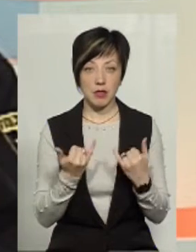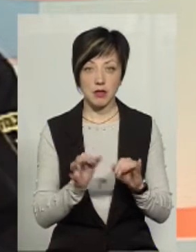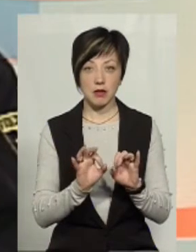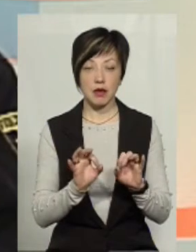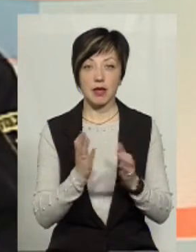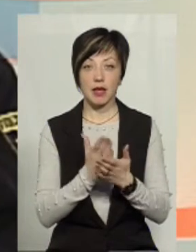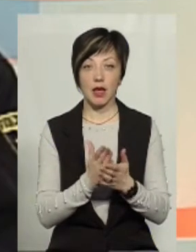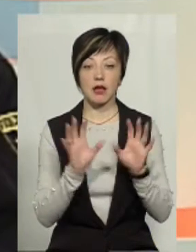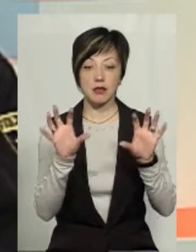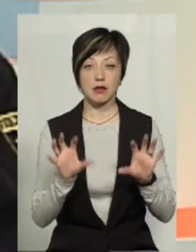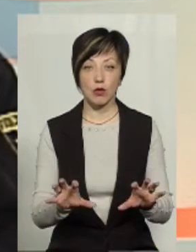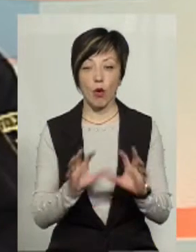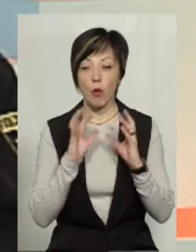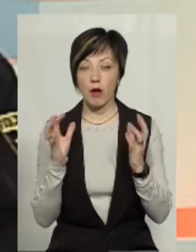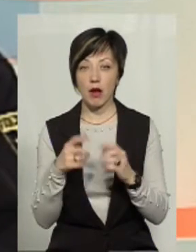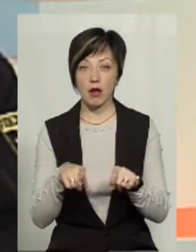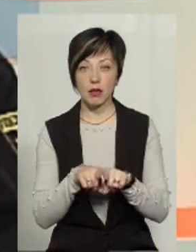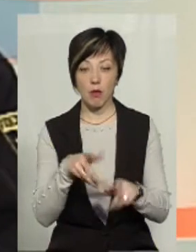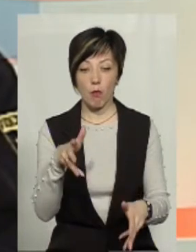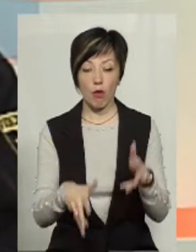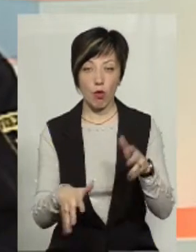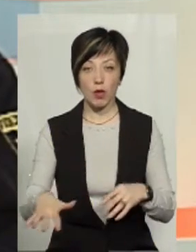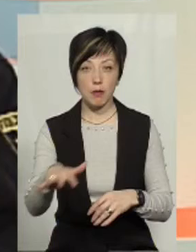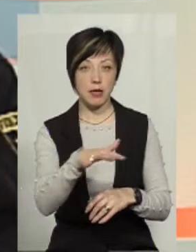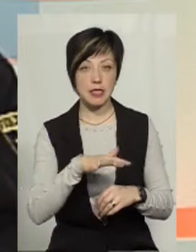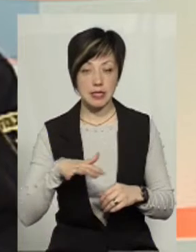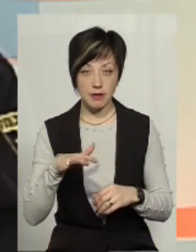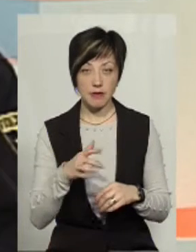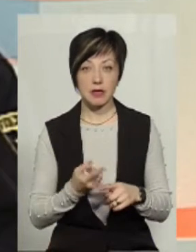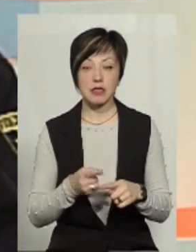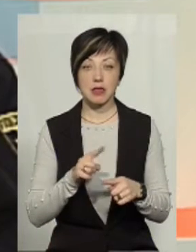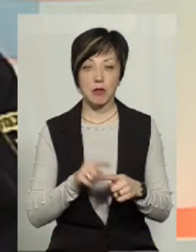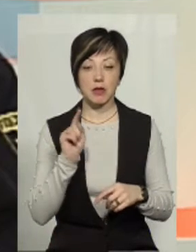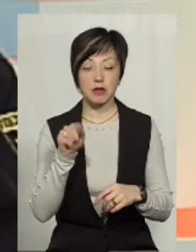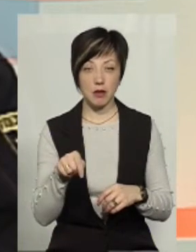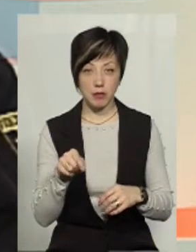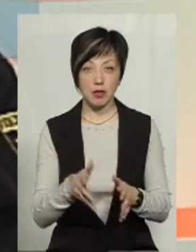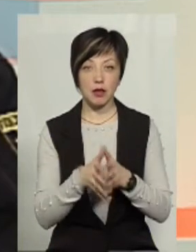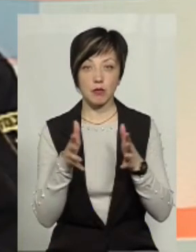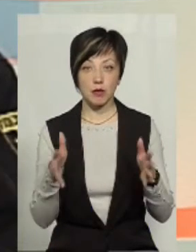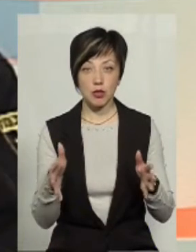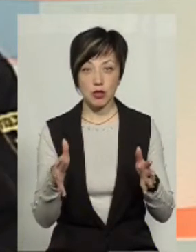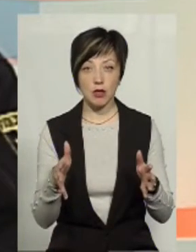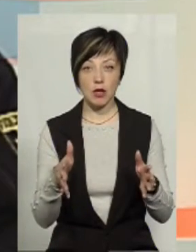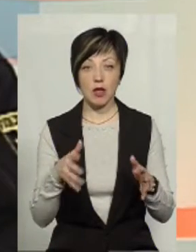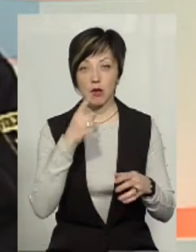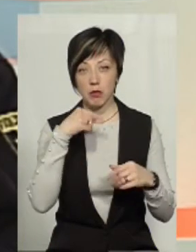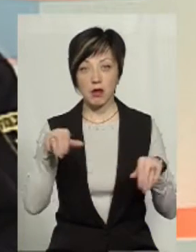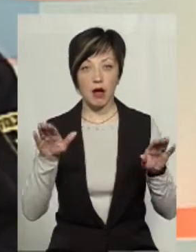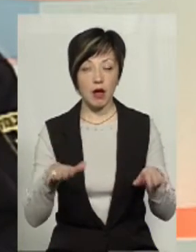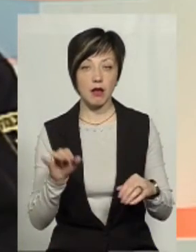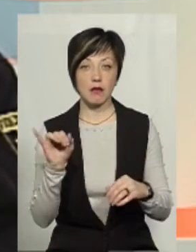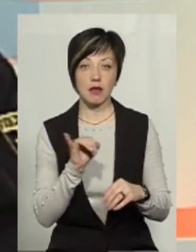Рамсарська конвенція, яка оберігає такі болотні масиви. Саме там найбільше і водноплавних птахів,